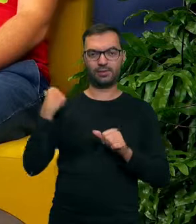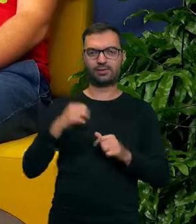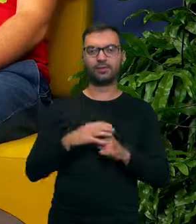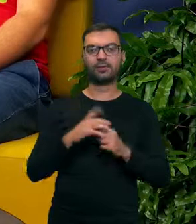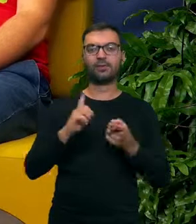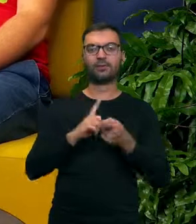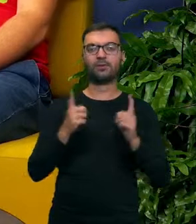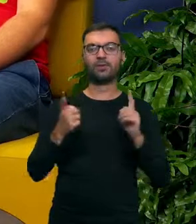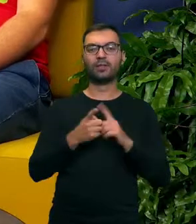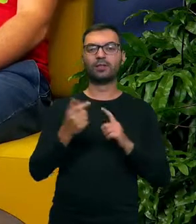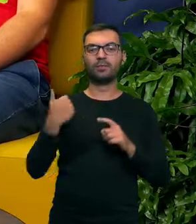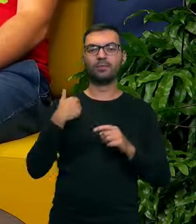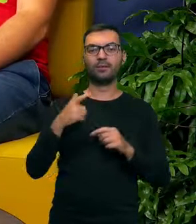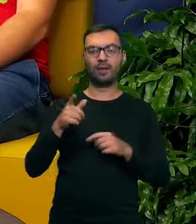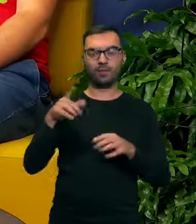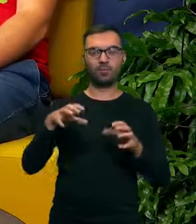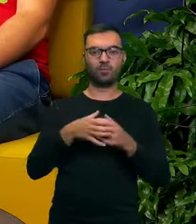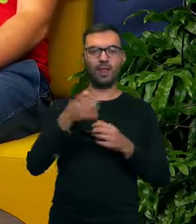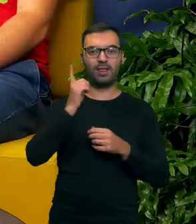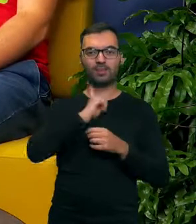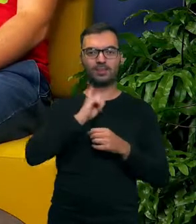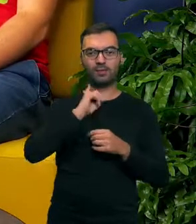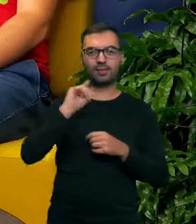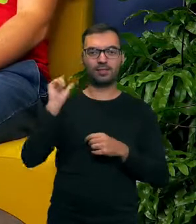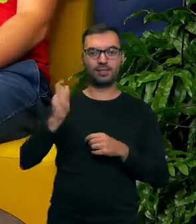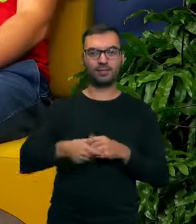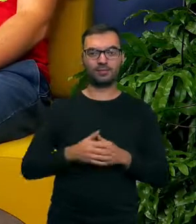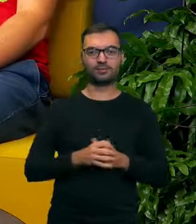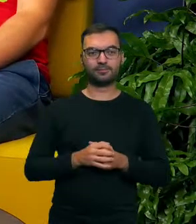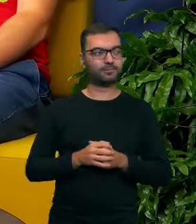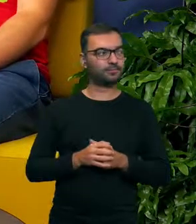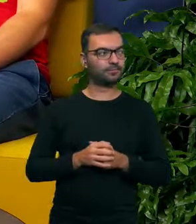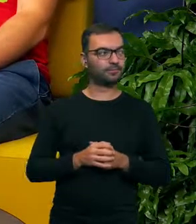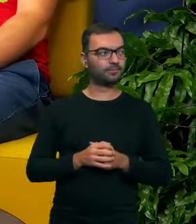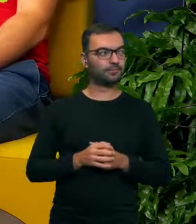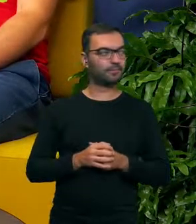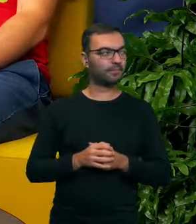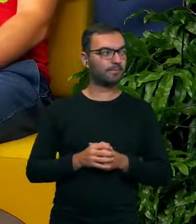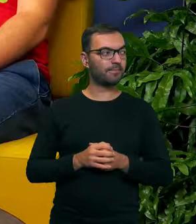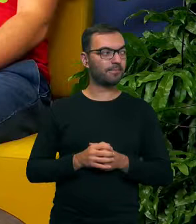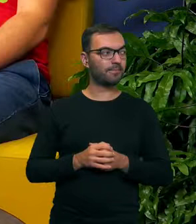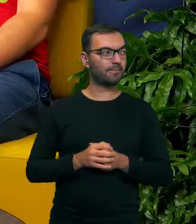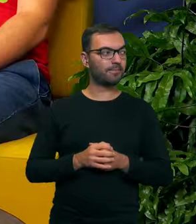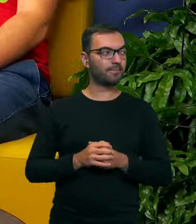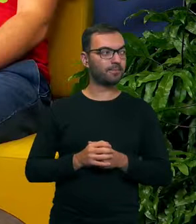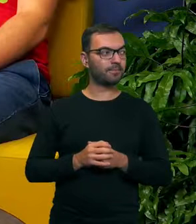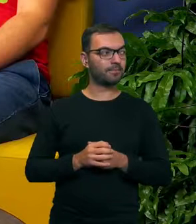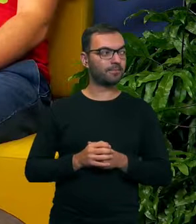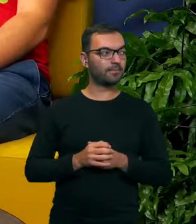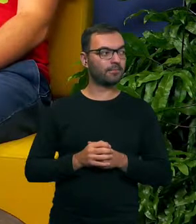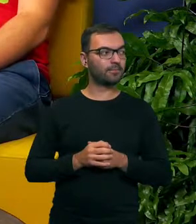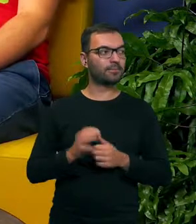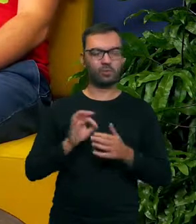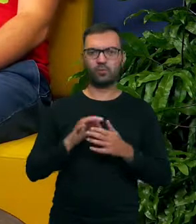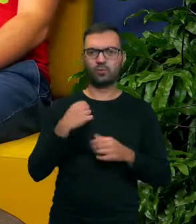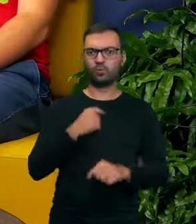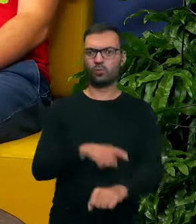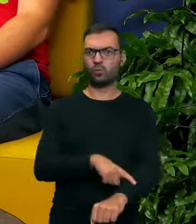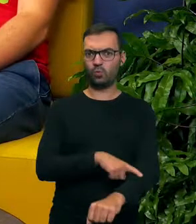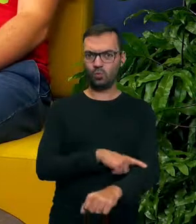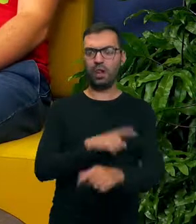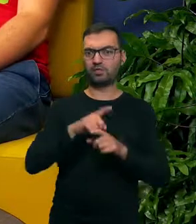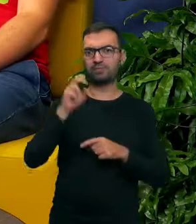na spotkaniu z licealistami w Gdańsku. Aha. I to było jedno z dłuższych i